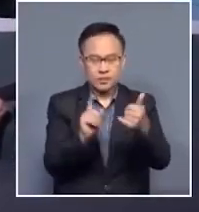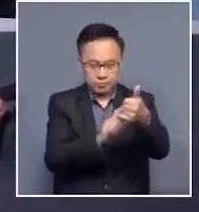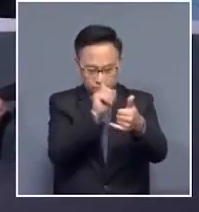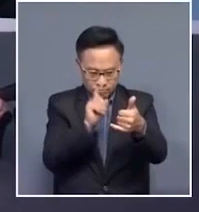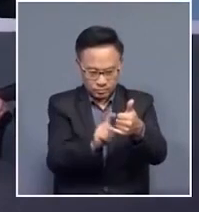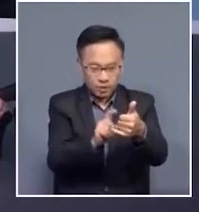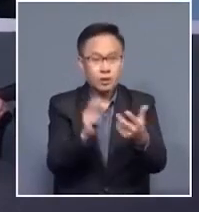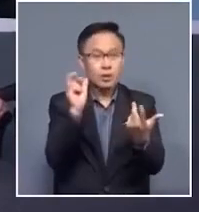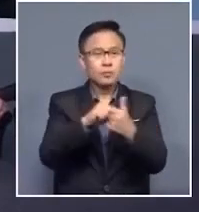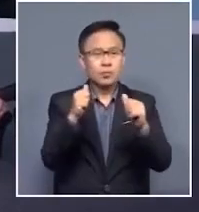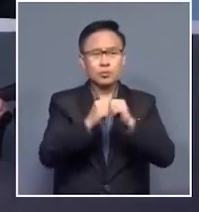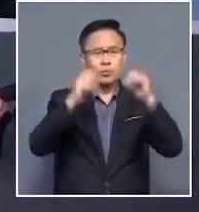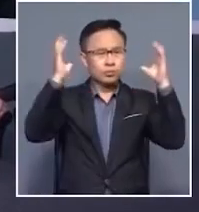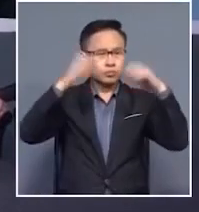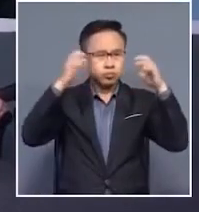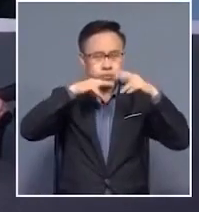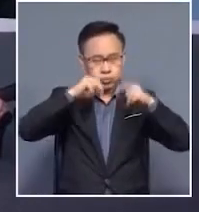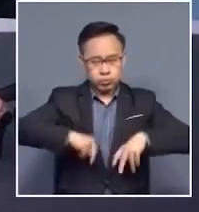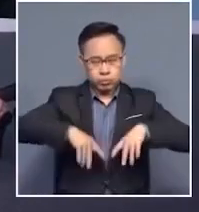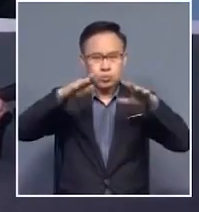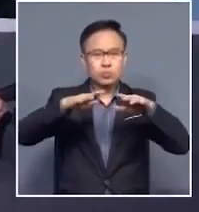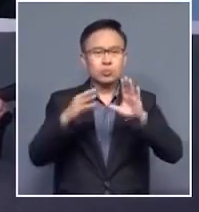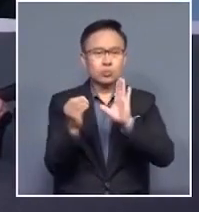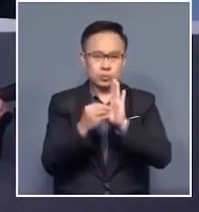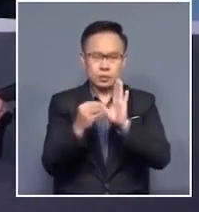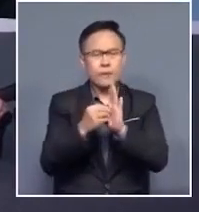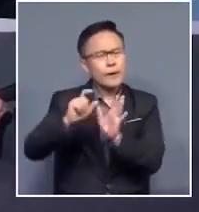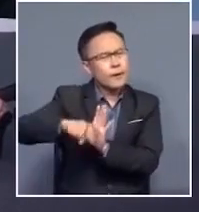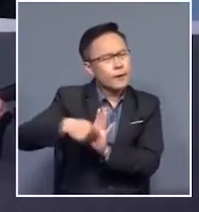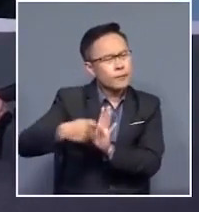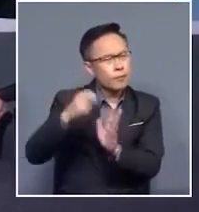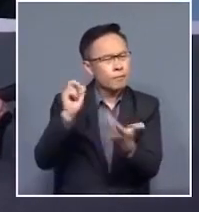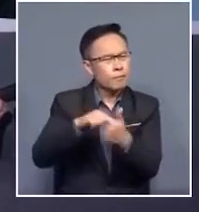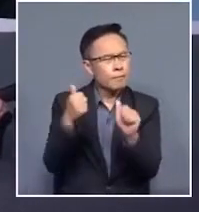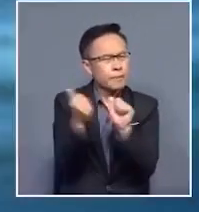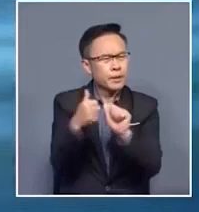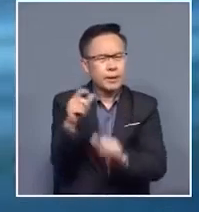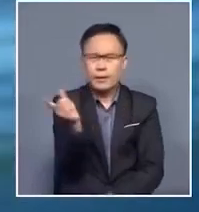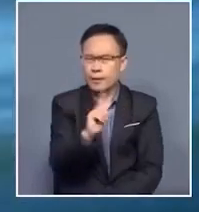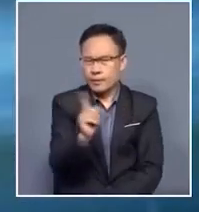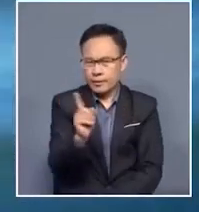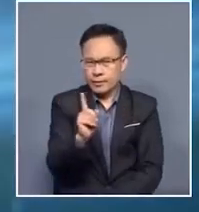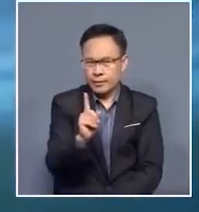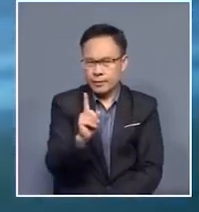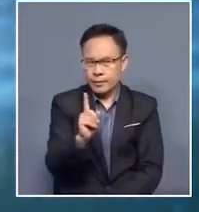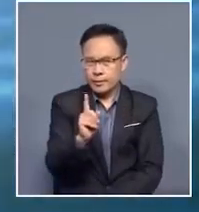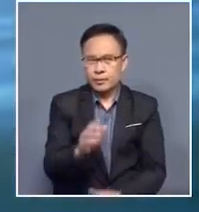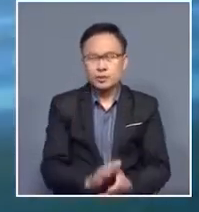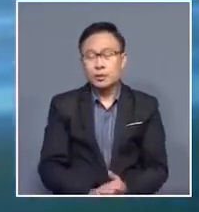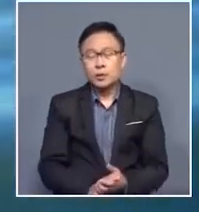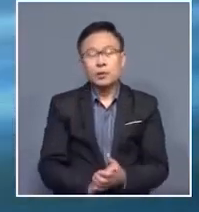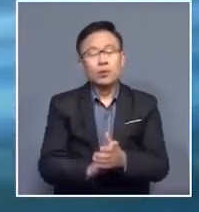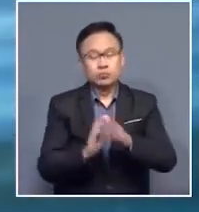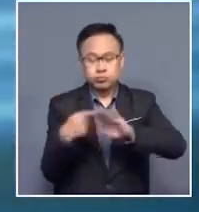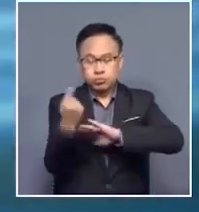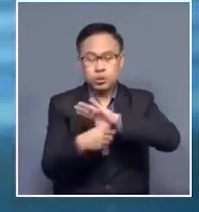ฝนตกหนักน้ำท่วมขังรอการระบายในพื้นที่กรุงเทพมหานครต้นตอมันเกิดจากอะไรบ้างคะ ครับสาเหตุสำคัญนะครับเนื่องจากกรุงเทพมหานครนะ